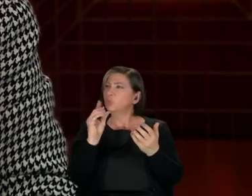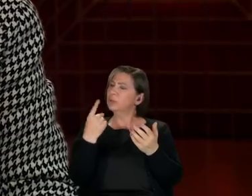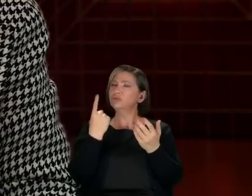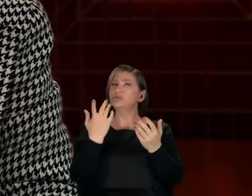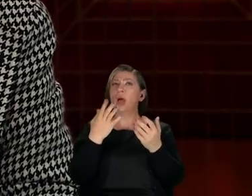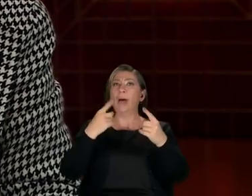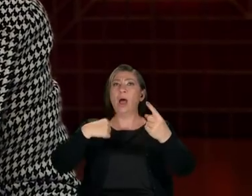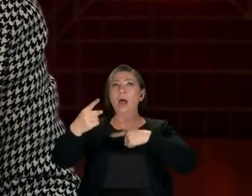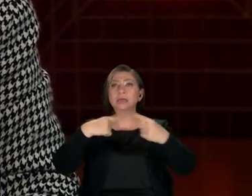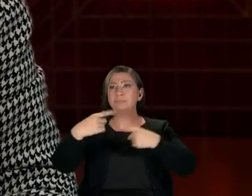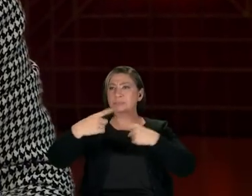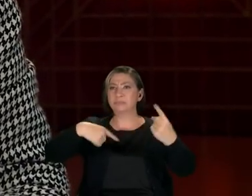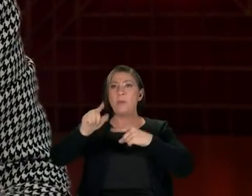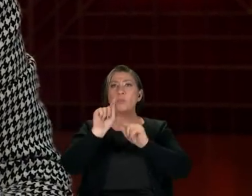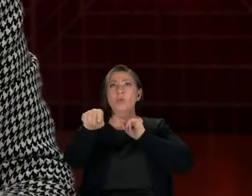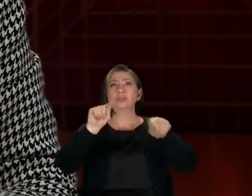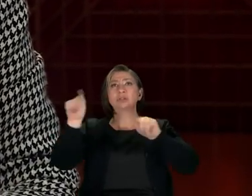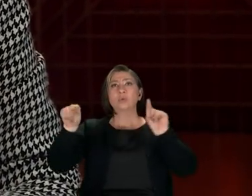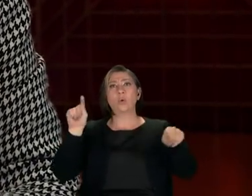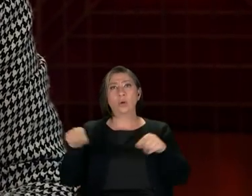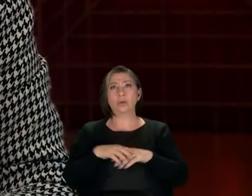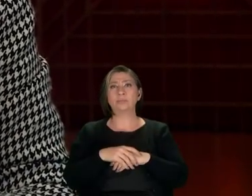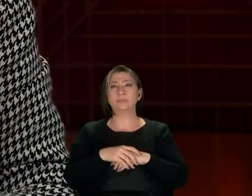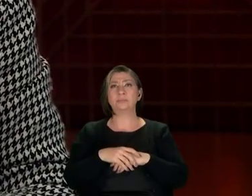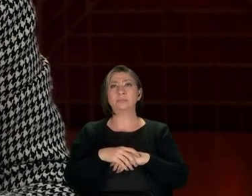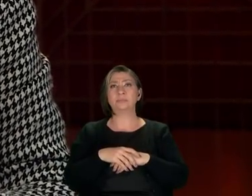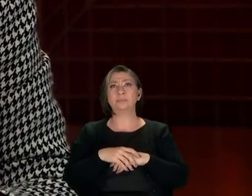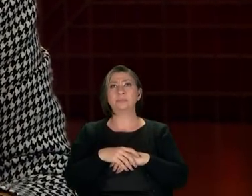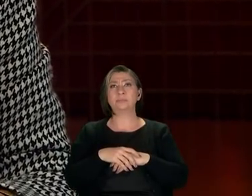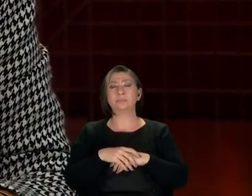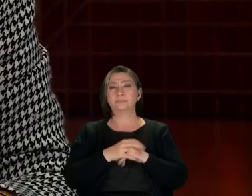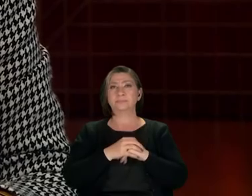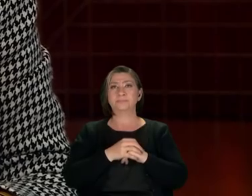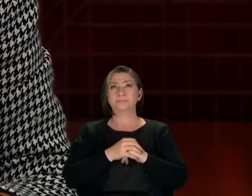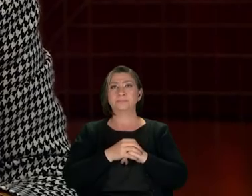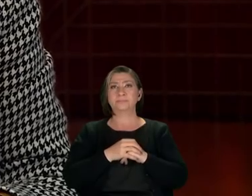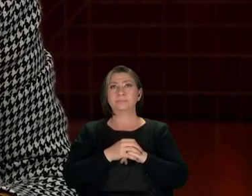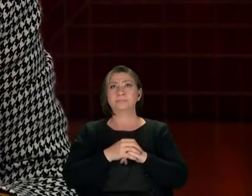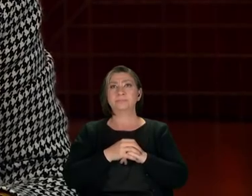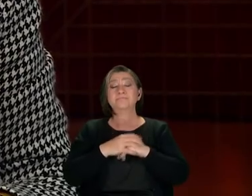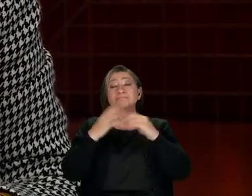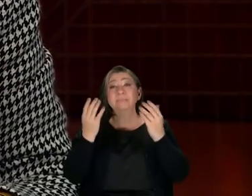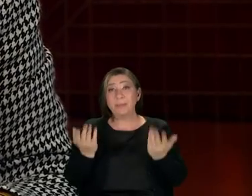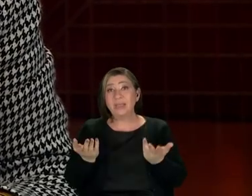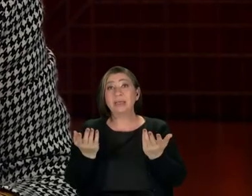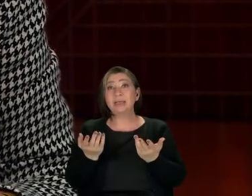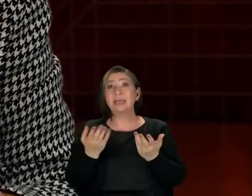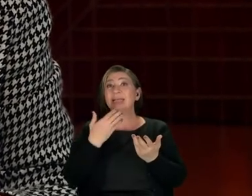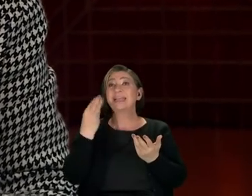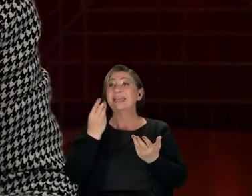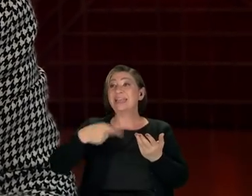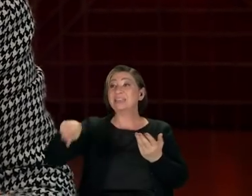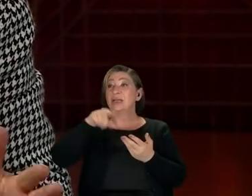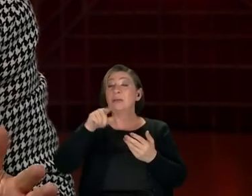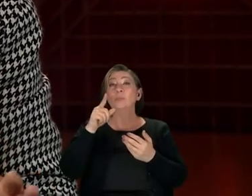herkes birbirine bu şekilde bulaştırıyor. Enfekte oluyor. Tabii ki gençlere